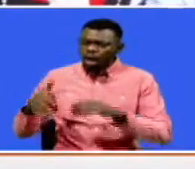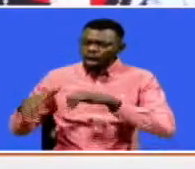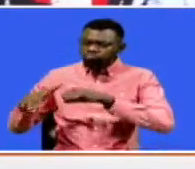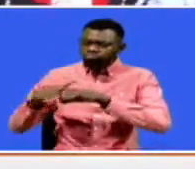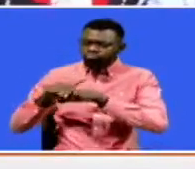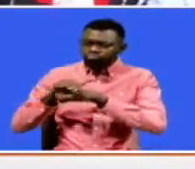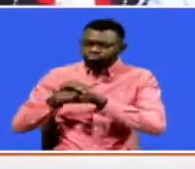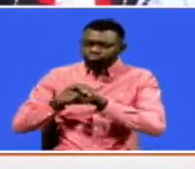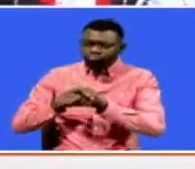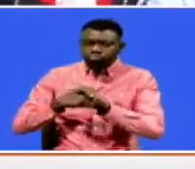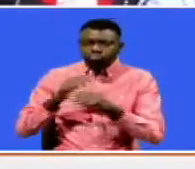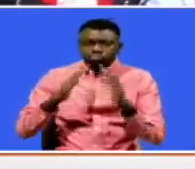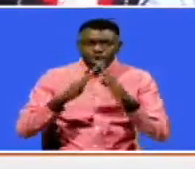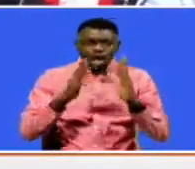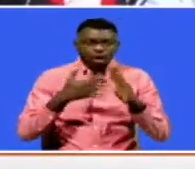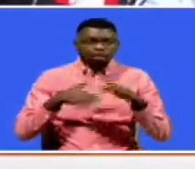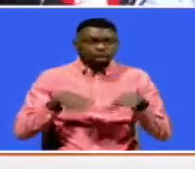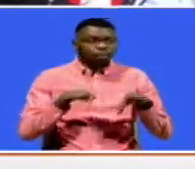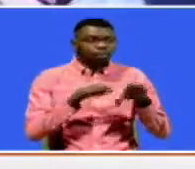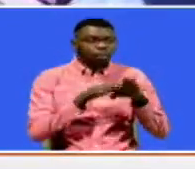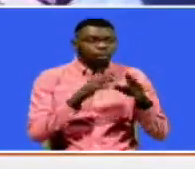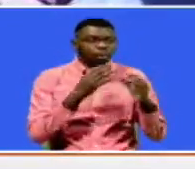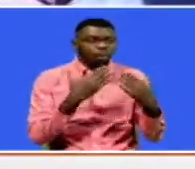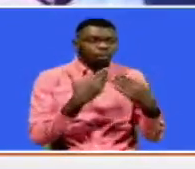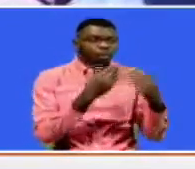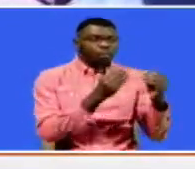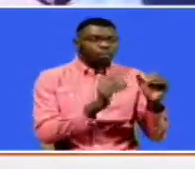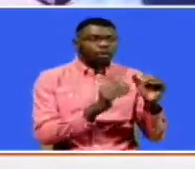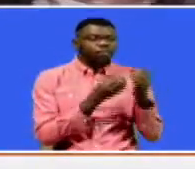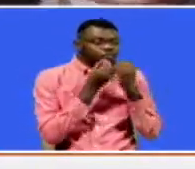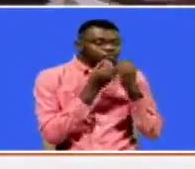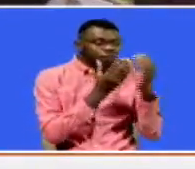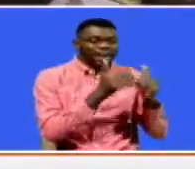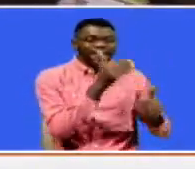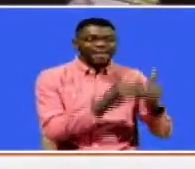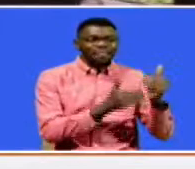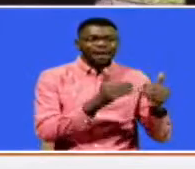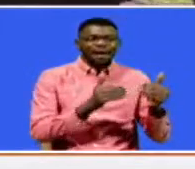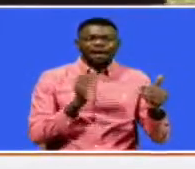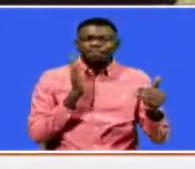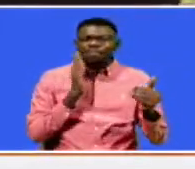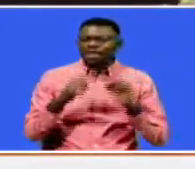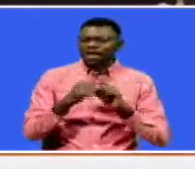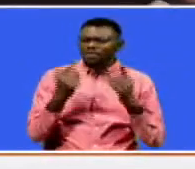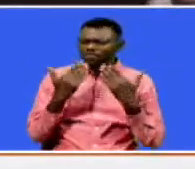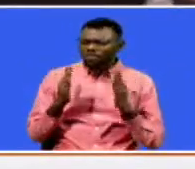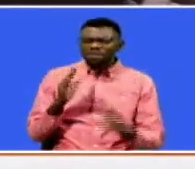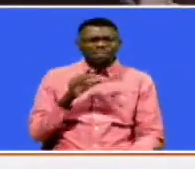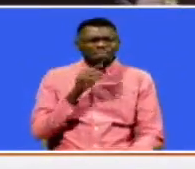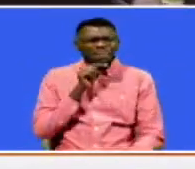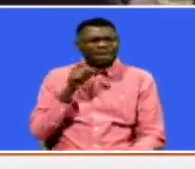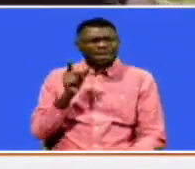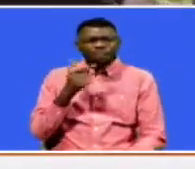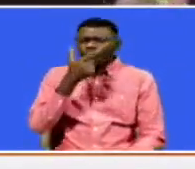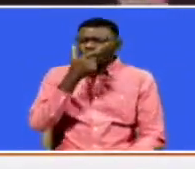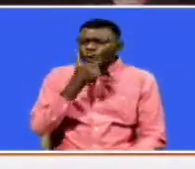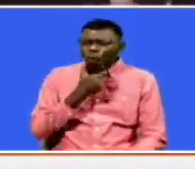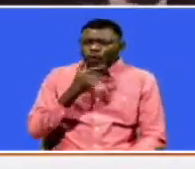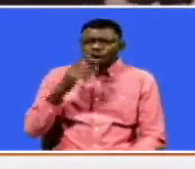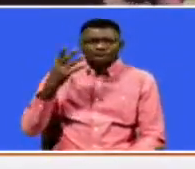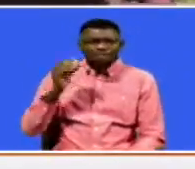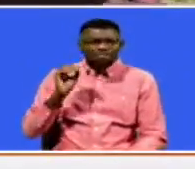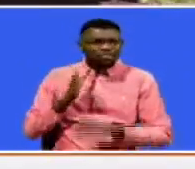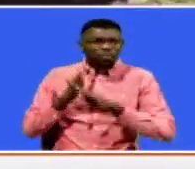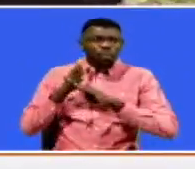akaenda kwa jirani ndio akamwambia mama yangu ameuawa. Huyu ni mzee ako na miaka zaidi ya 50. Kwa hivyo huyu